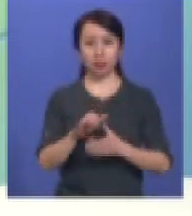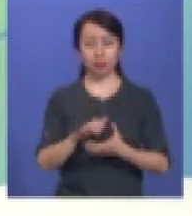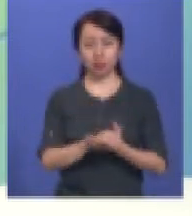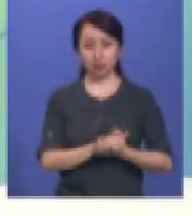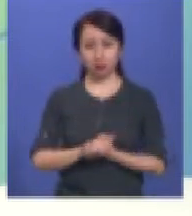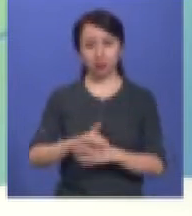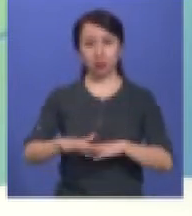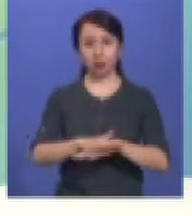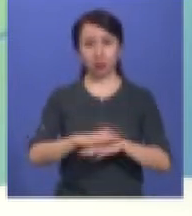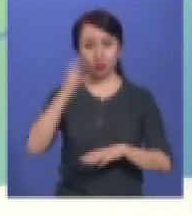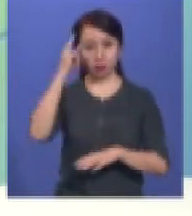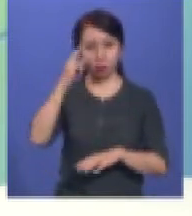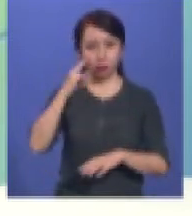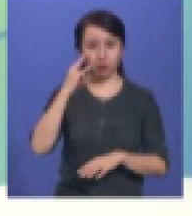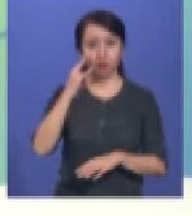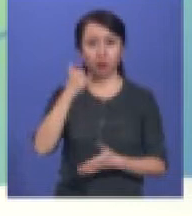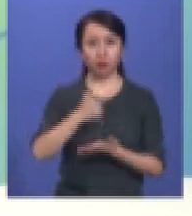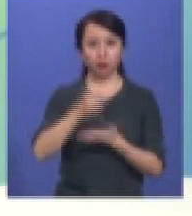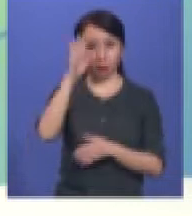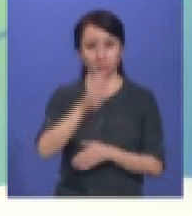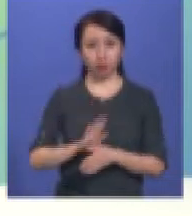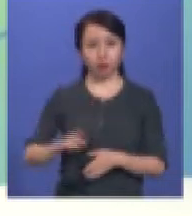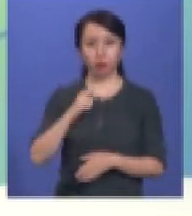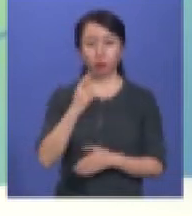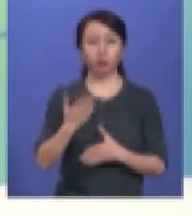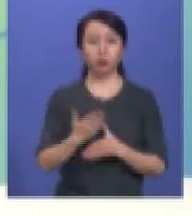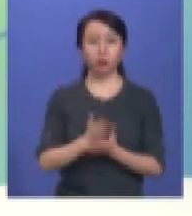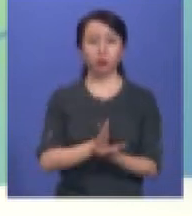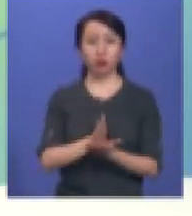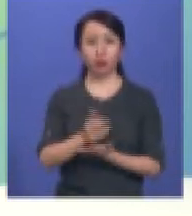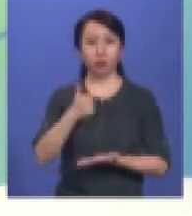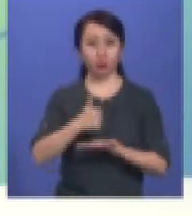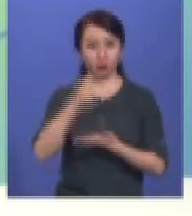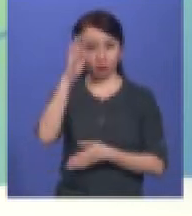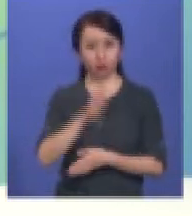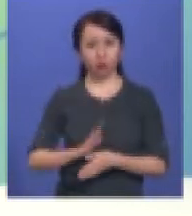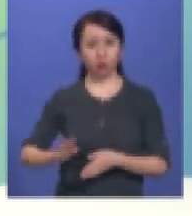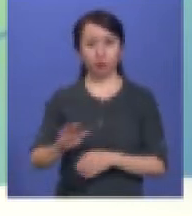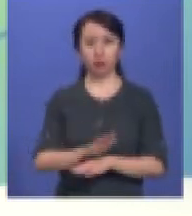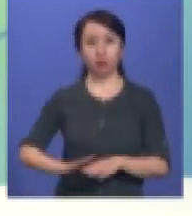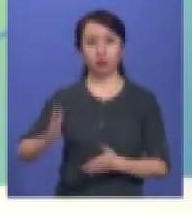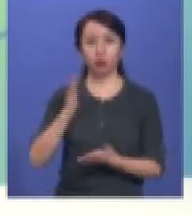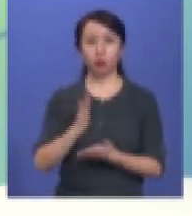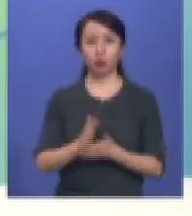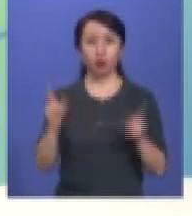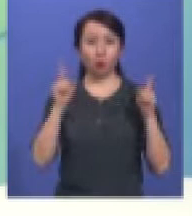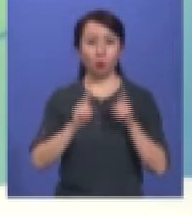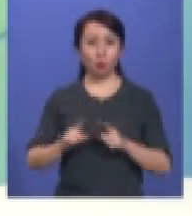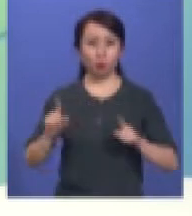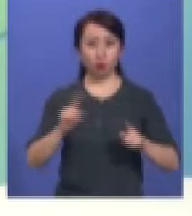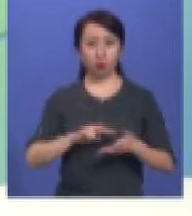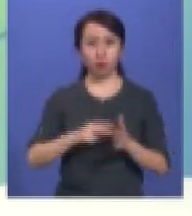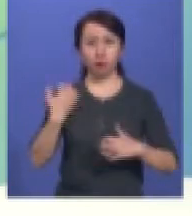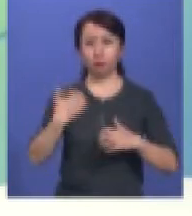Совета Ассамблеи народа Казахстана. Глава государства отметил, что благодаря конструктивной политике Елбасы в стране сформировалась уникальная